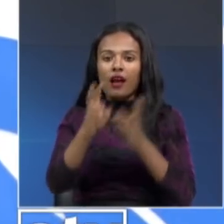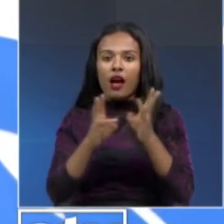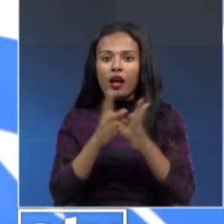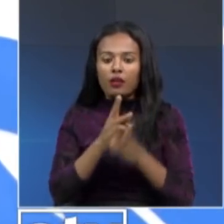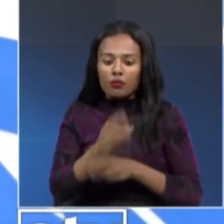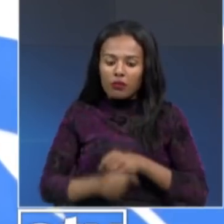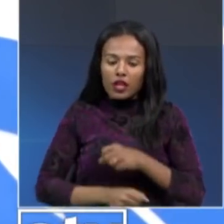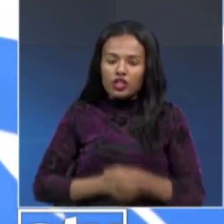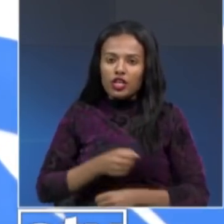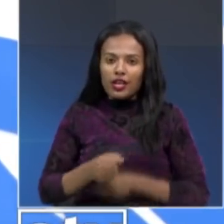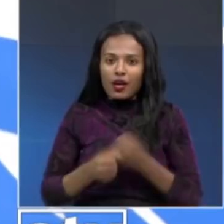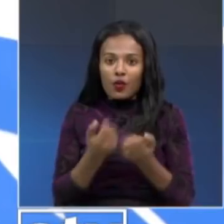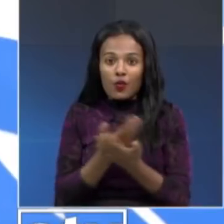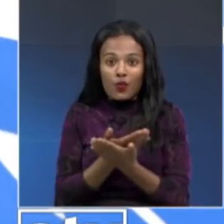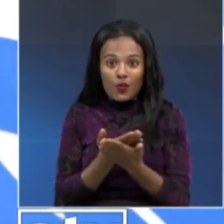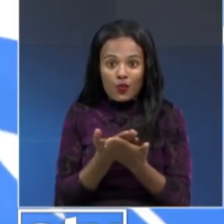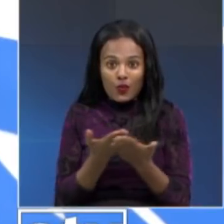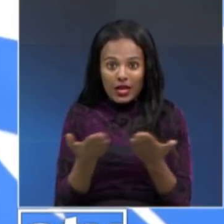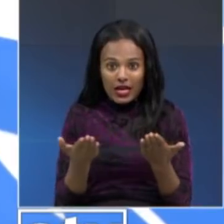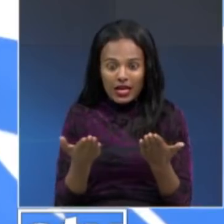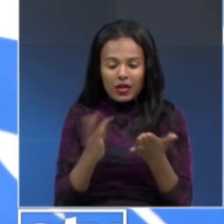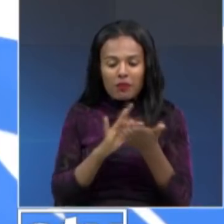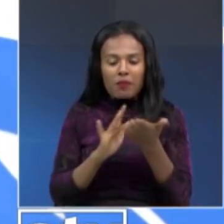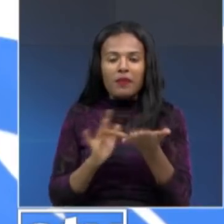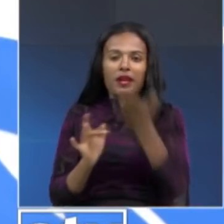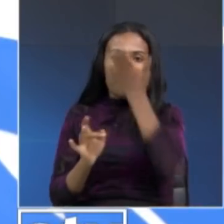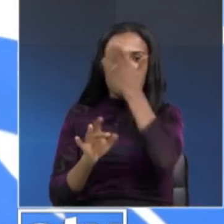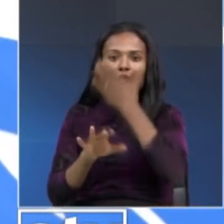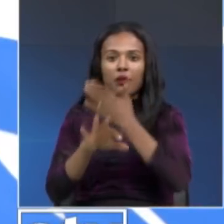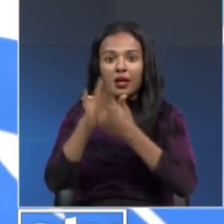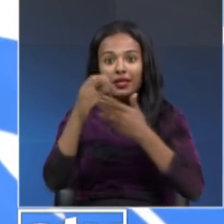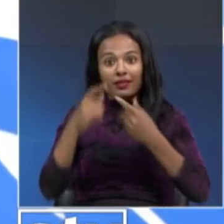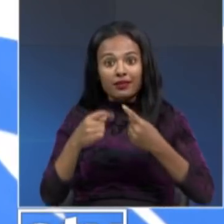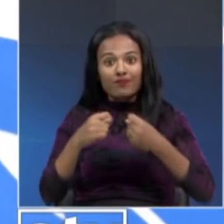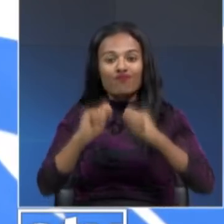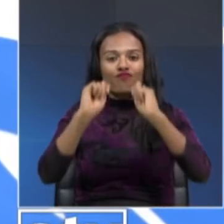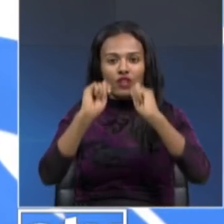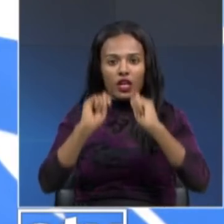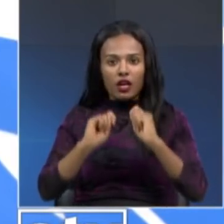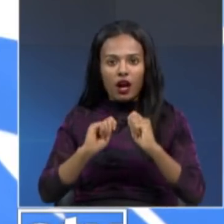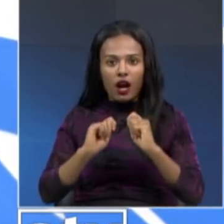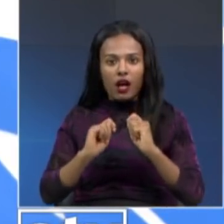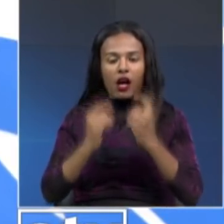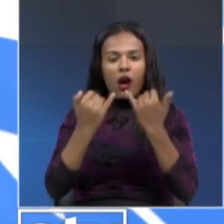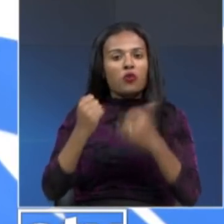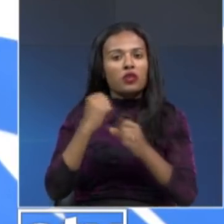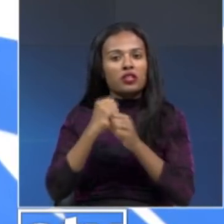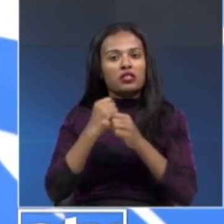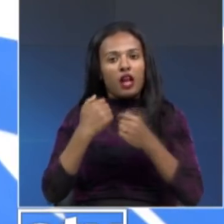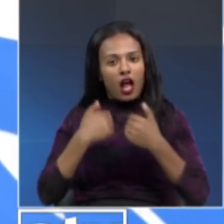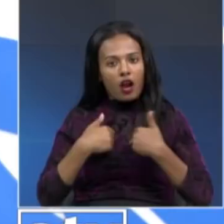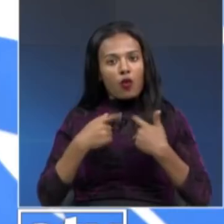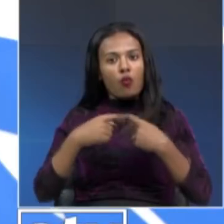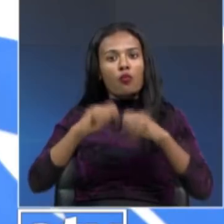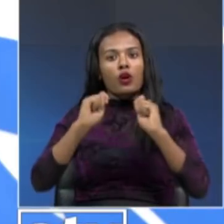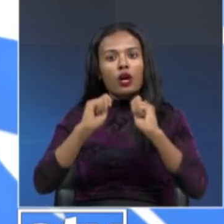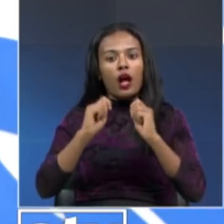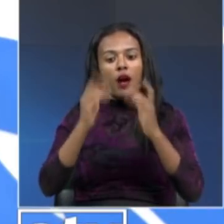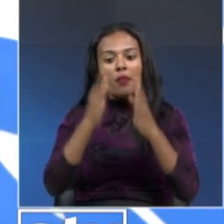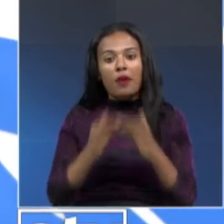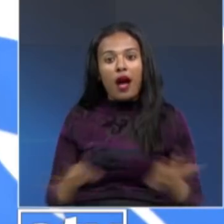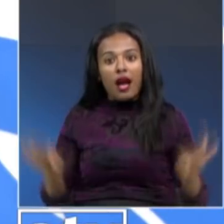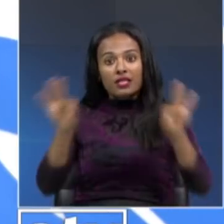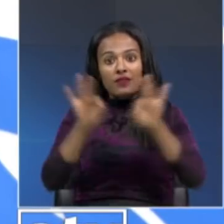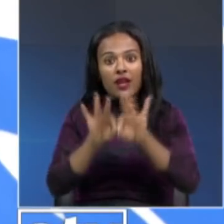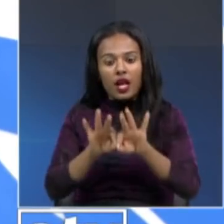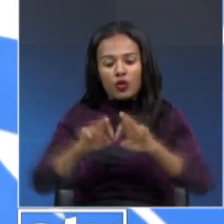ያስጨነቀ ወረርሽኝ ለዛ መድኃኒት ለማግኘትም የተጀመረው ሙከራ እየተሰራ ያለውን ሙከራ በአስፈላጊው